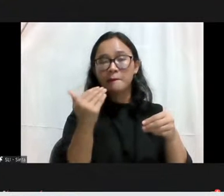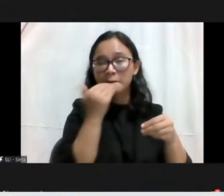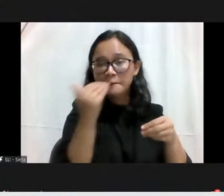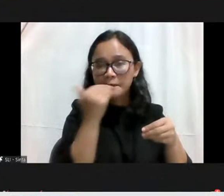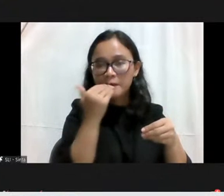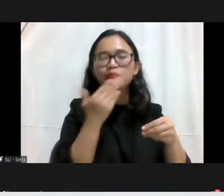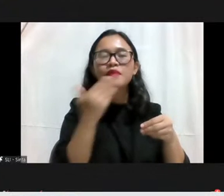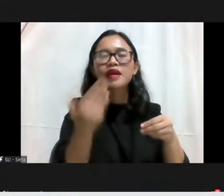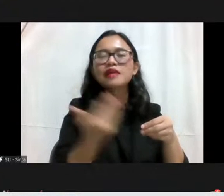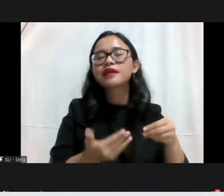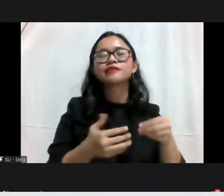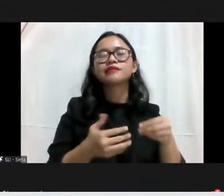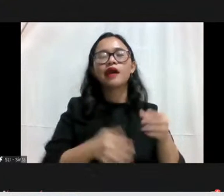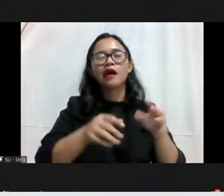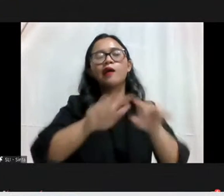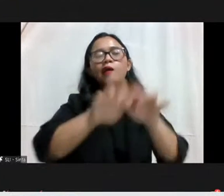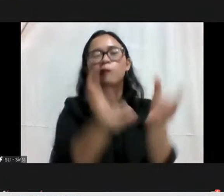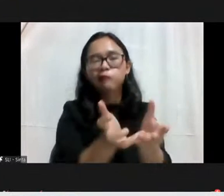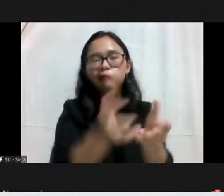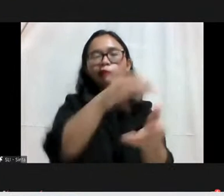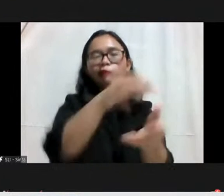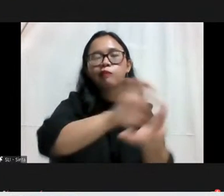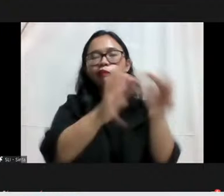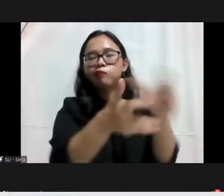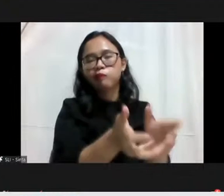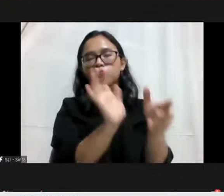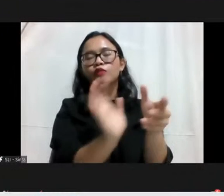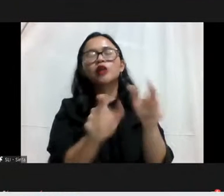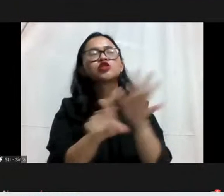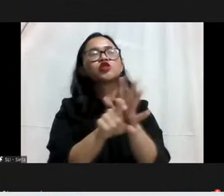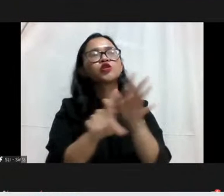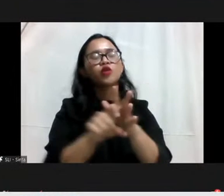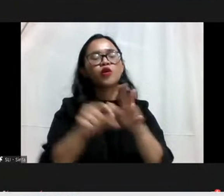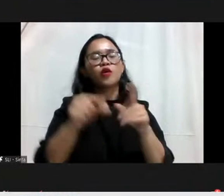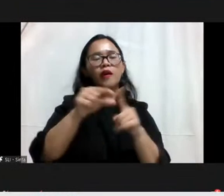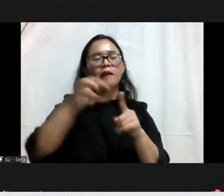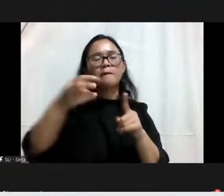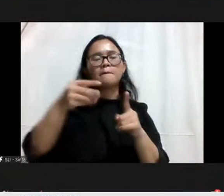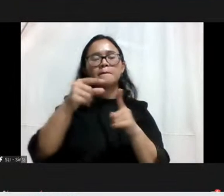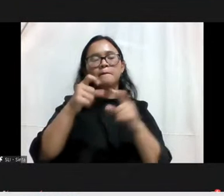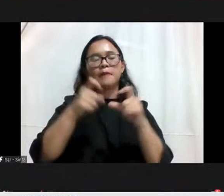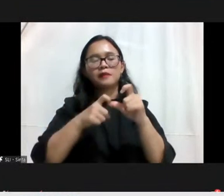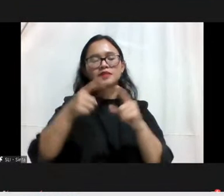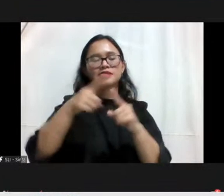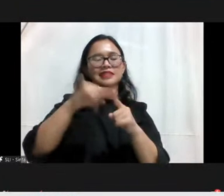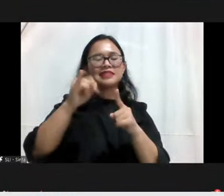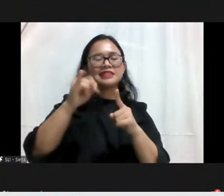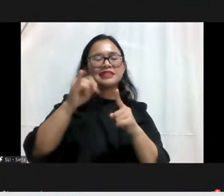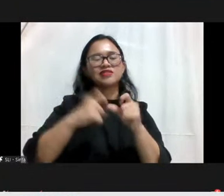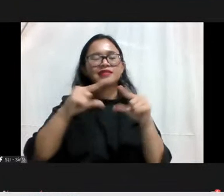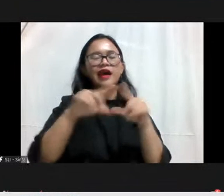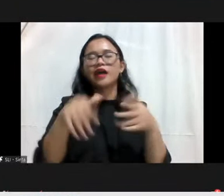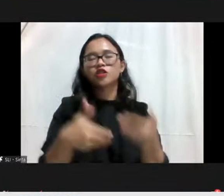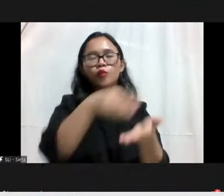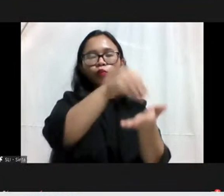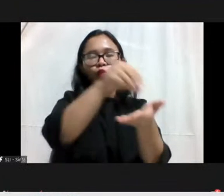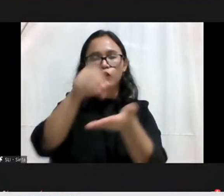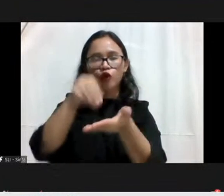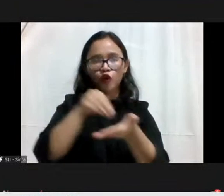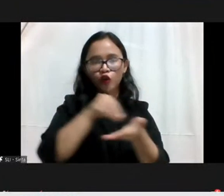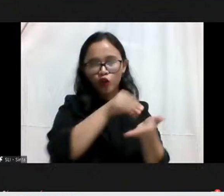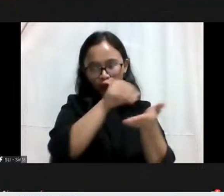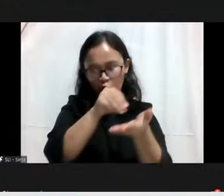terutama di perusahaan-perusahaan yang pestisida penggunaan pestisida dan pupuk gitu ya dan di sini belum ada